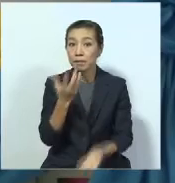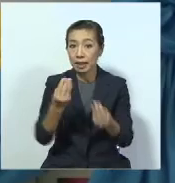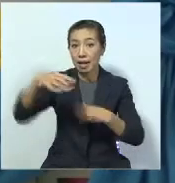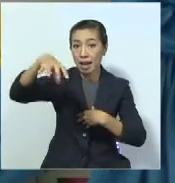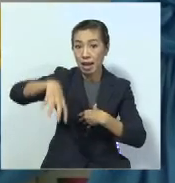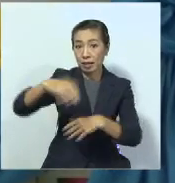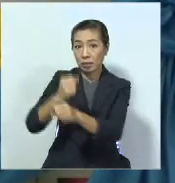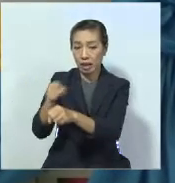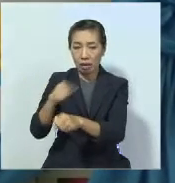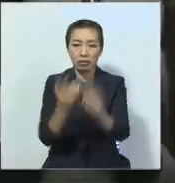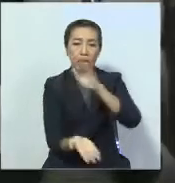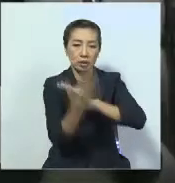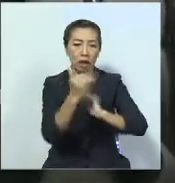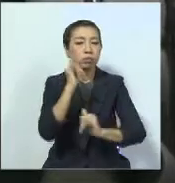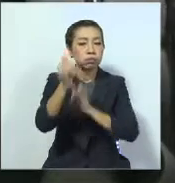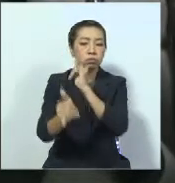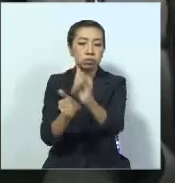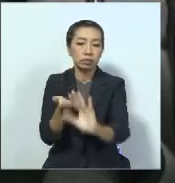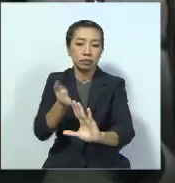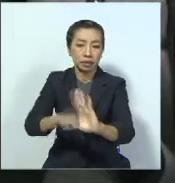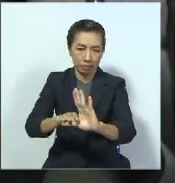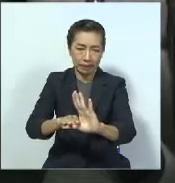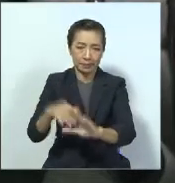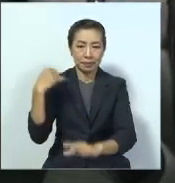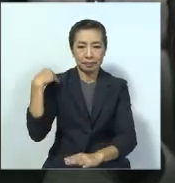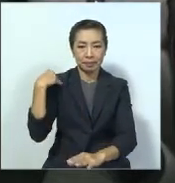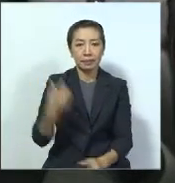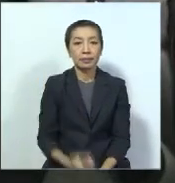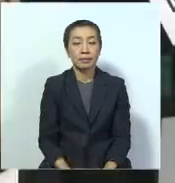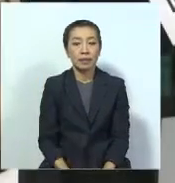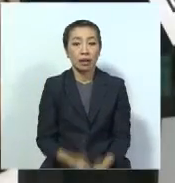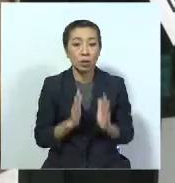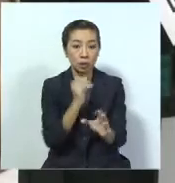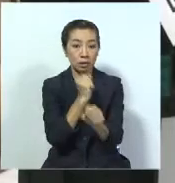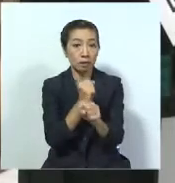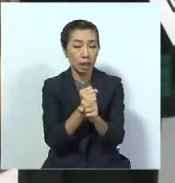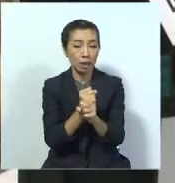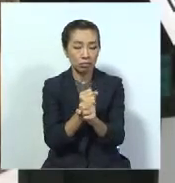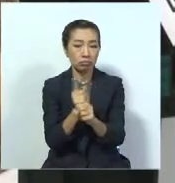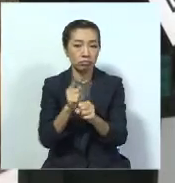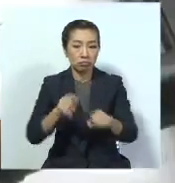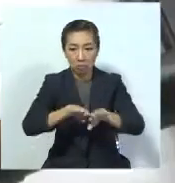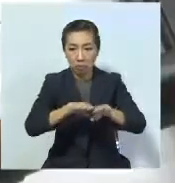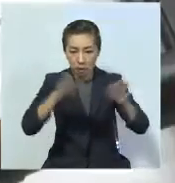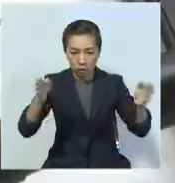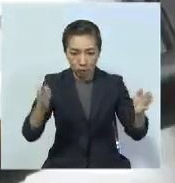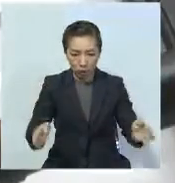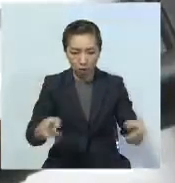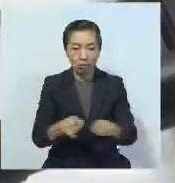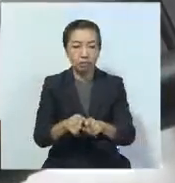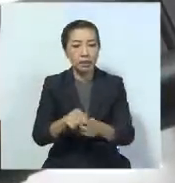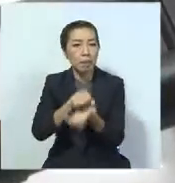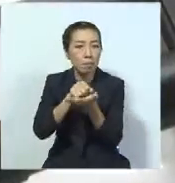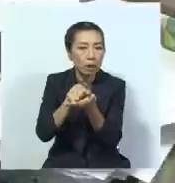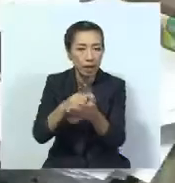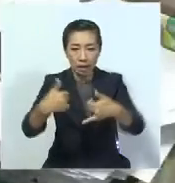แดงตั้งแต่ช่วงเช้าก็มีประชาชนที่เดินทางไปลงทะเบียนกันอย่างต่อเนื่องค่ะมีเจ้าหน้าที่จัดตั้งโต๊ะไว้เนี่ยนะคะ